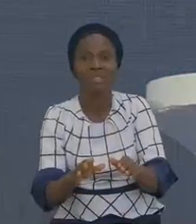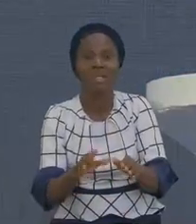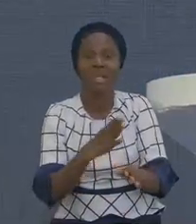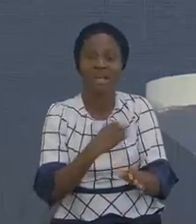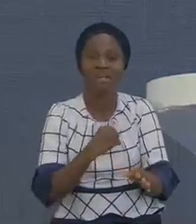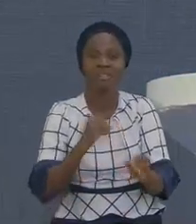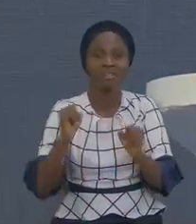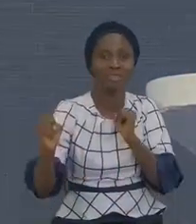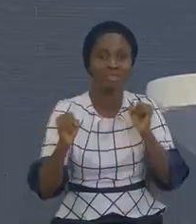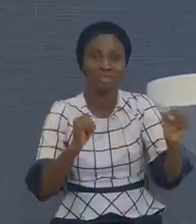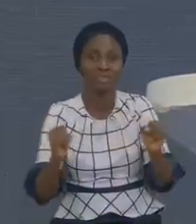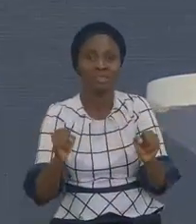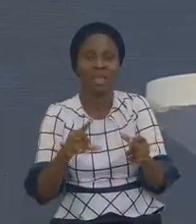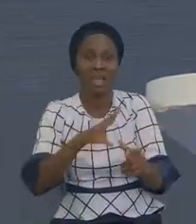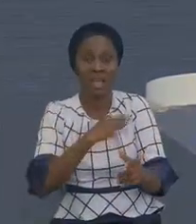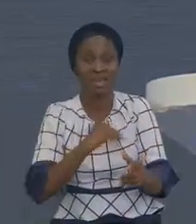chose vient dans leur vie.